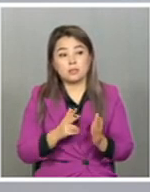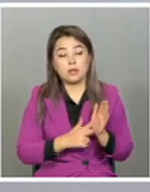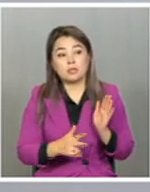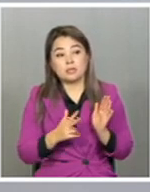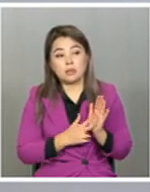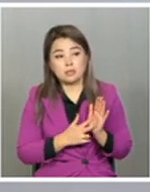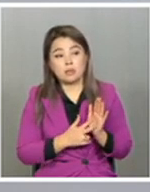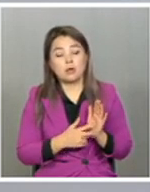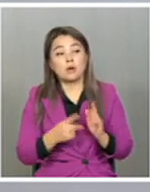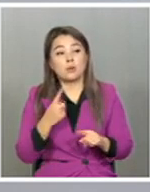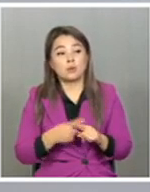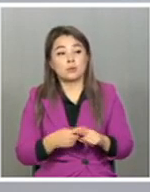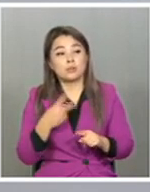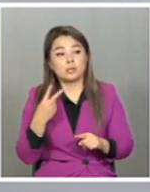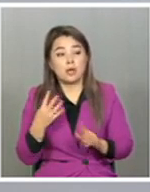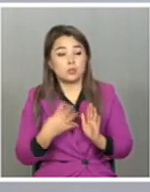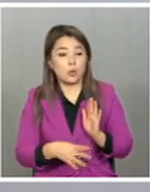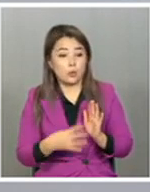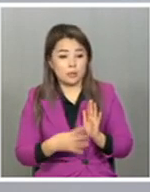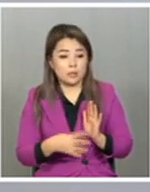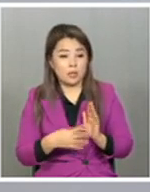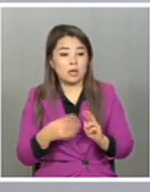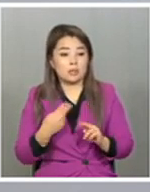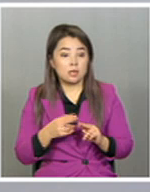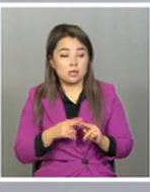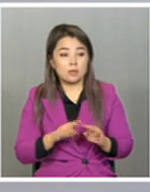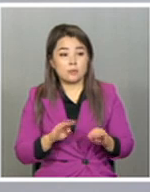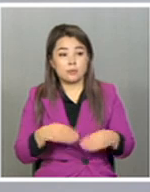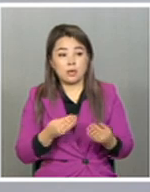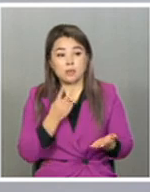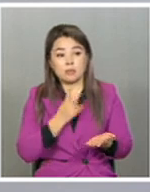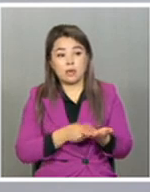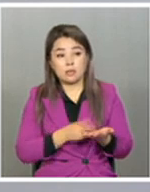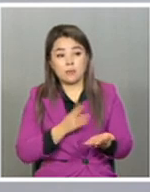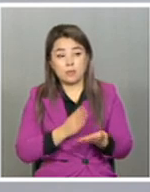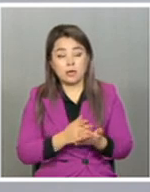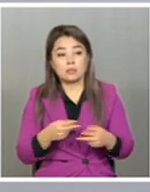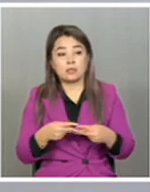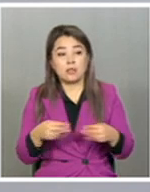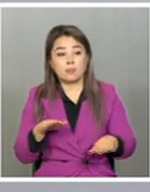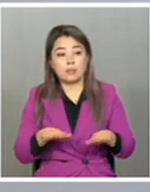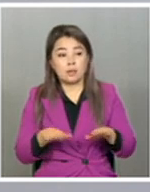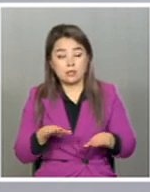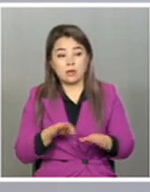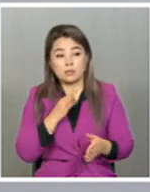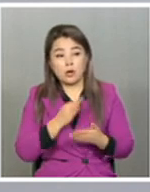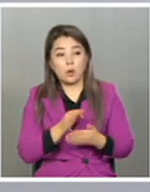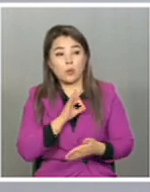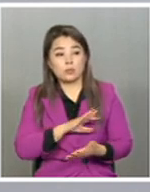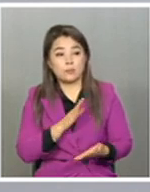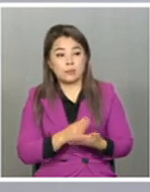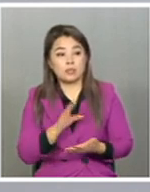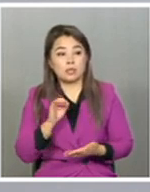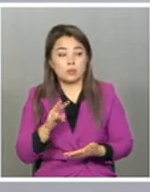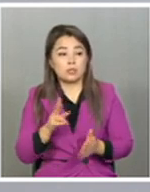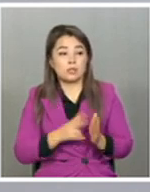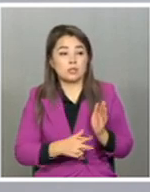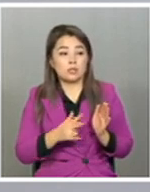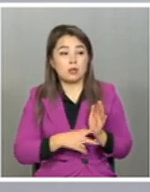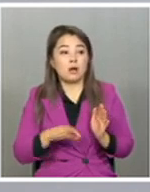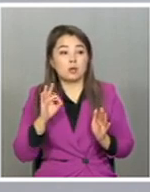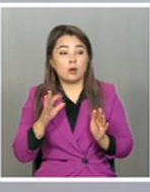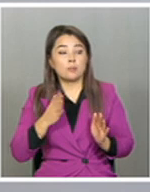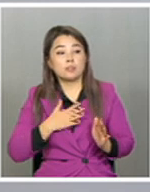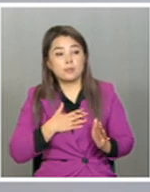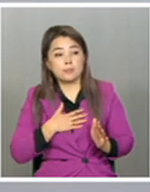88 бен 2-нің қосындысы бізде 90 ғой. Олай болса, жаңа ғана дәлелдеген тепе-теңдікті қолданамыз. Синус 88 градус бізде